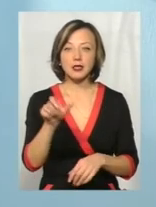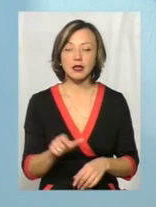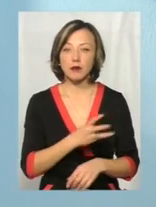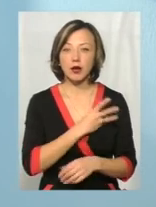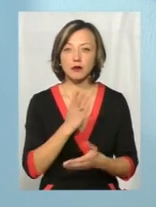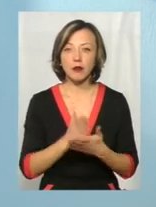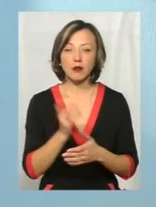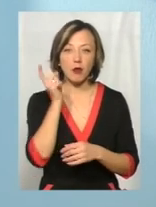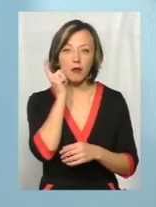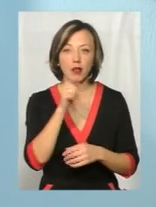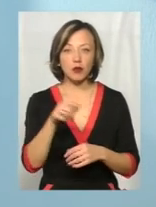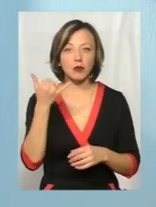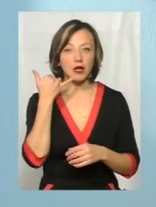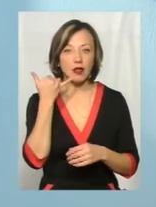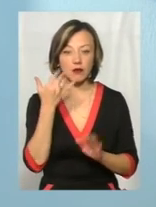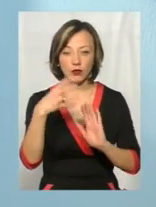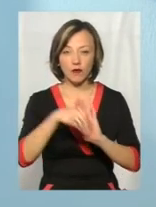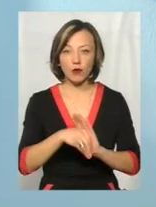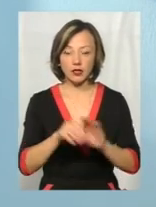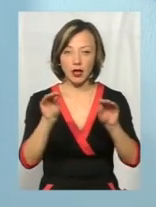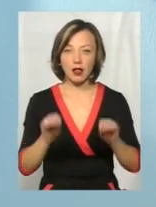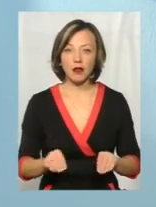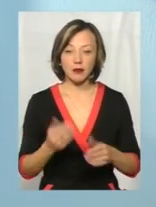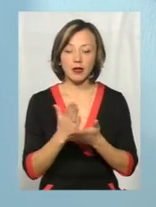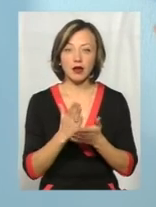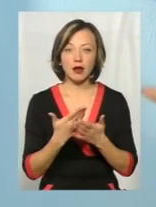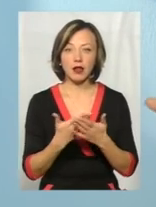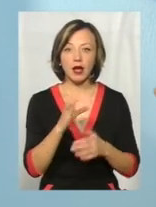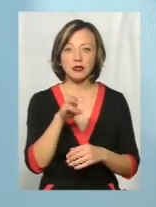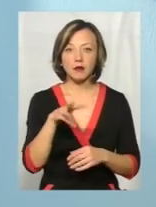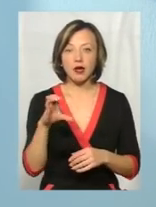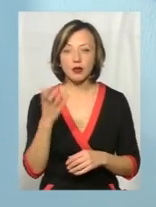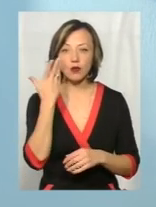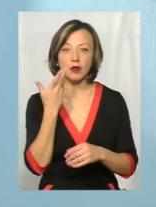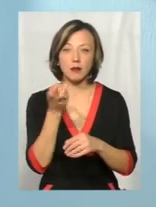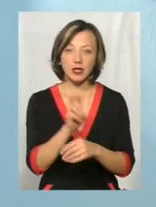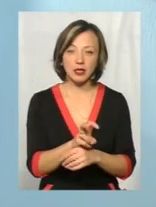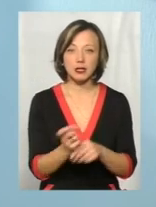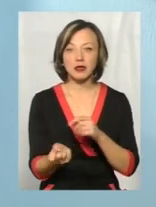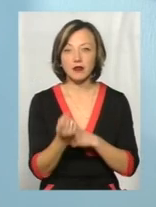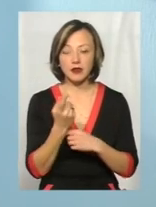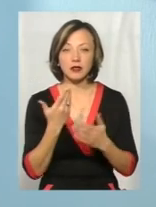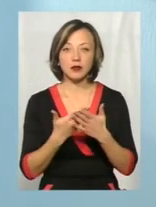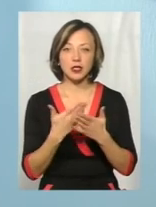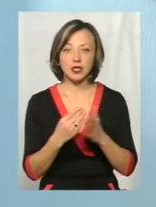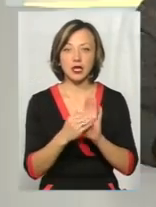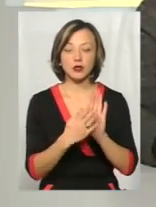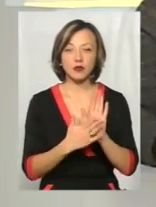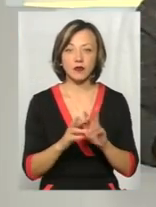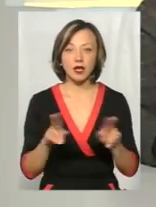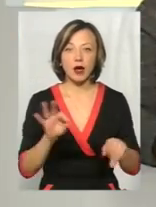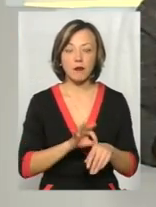мати мобільний номер телефону, який вводиться в декларацію. Йому приходить смс-ка, коли вам прийти, коли з'явитися, що ви зареєстровані як